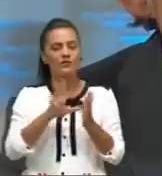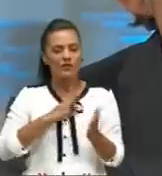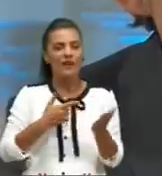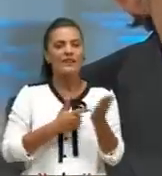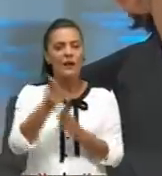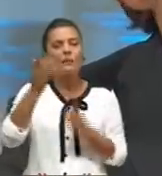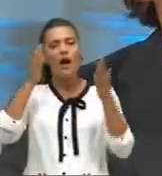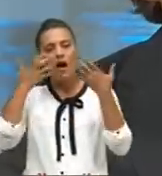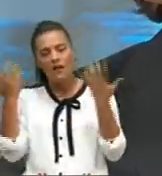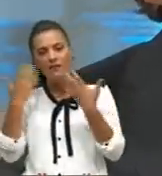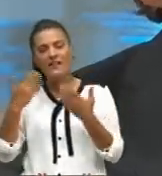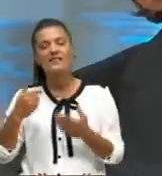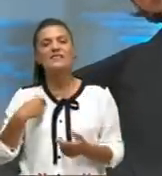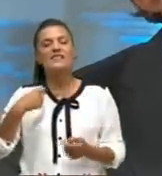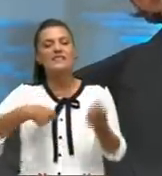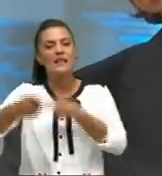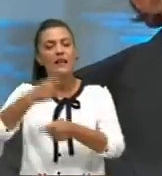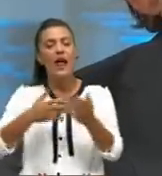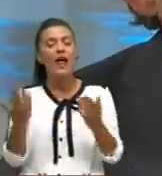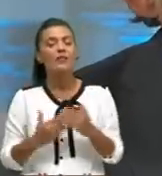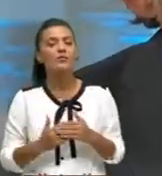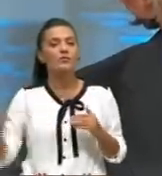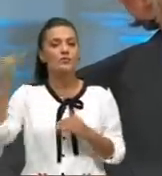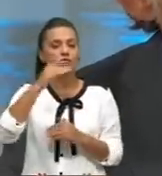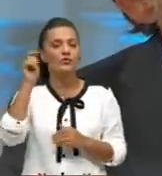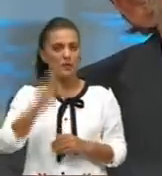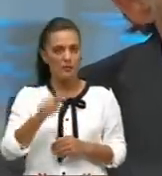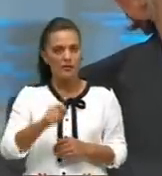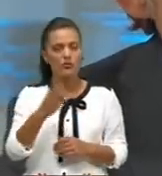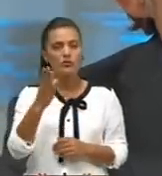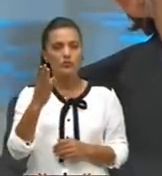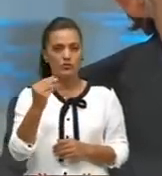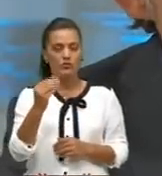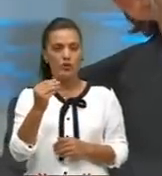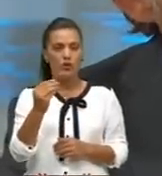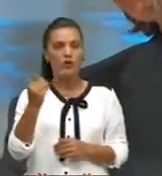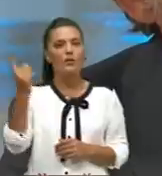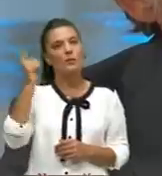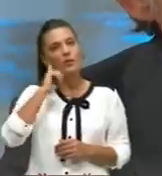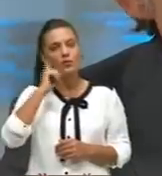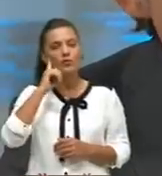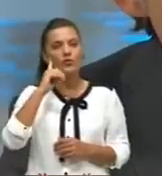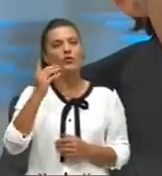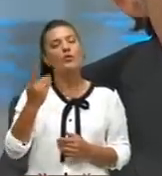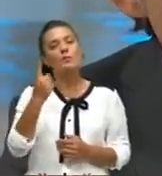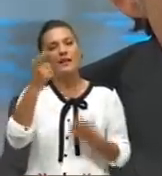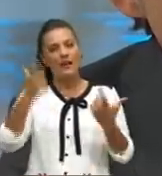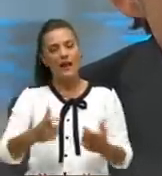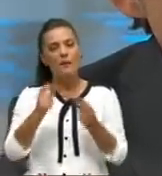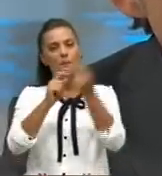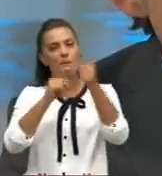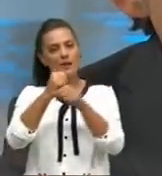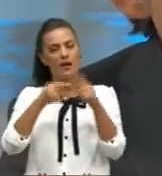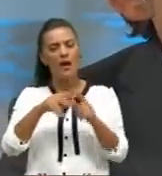ve sanayinin en üst düzeyde yapıldığı çok iddialı bir yer Biga. Evet. Çünkü